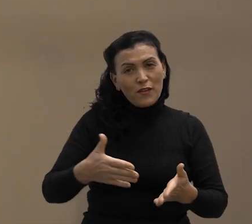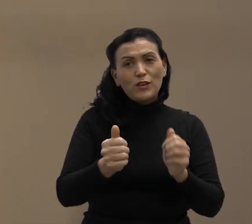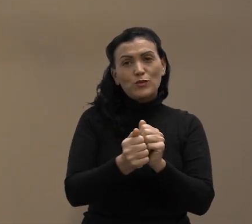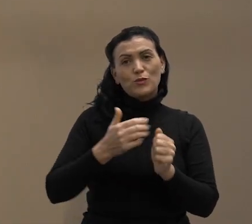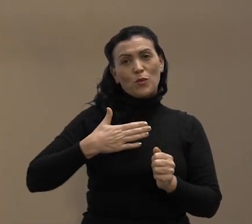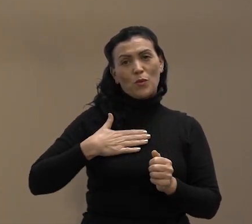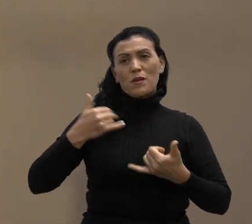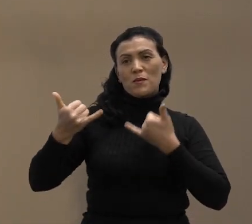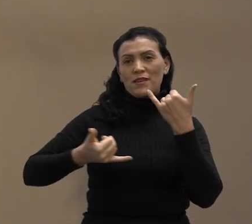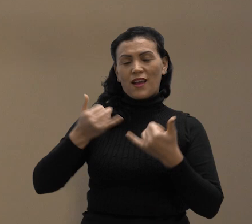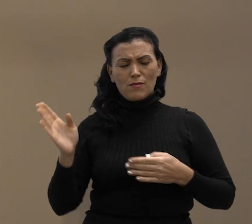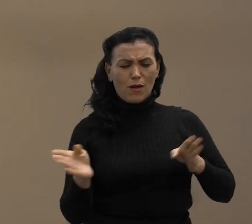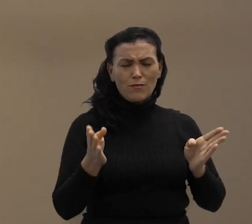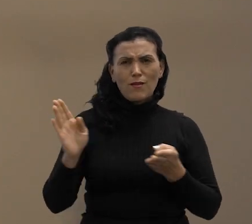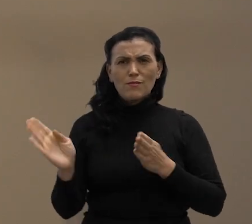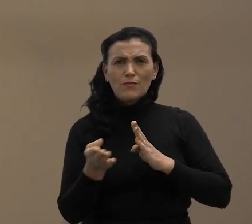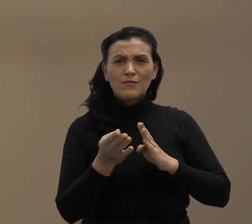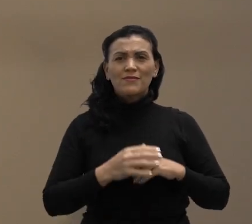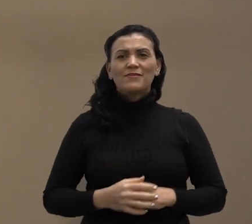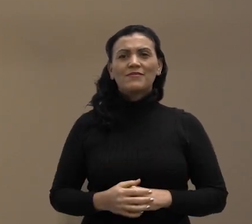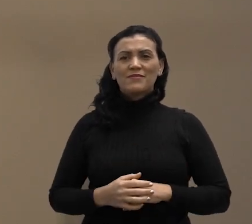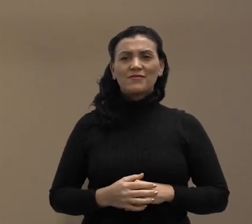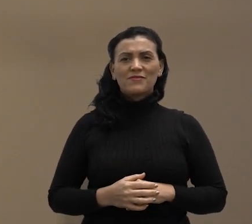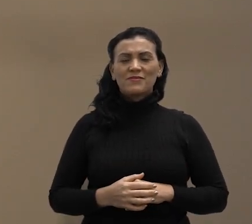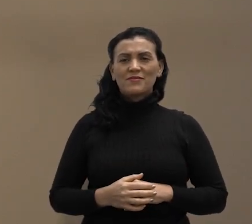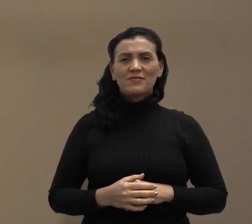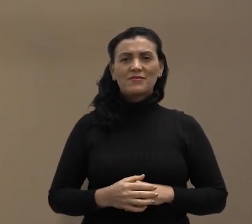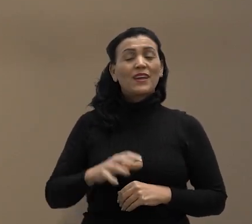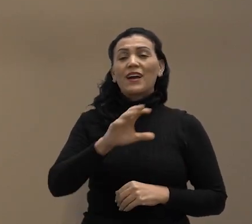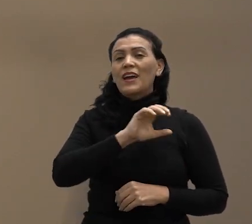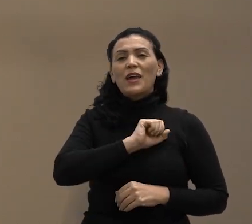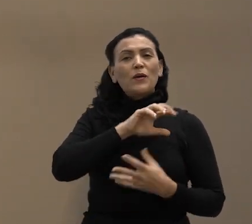الحارة هني يجي يلعبوا ألعب معهم شباب صغار هيك، بحب